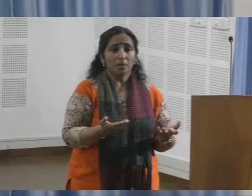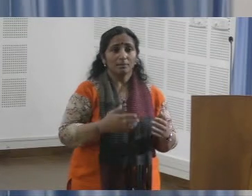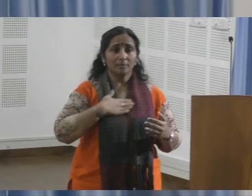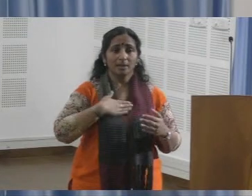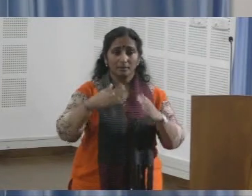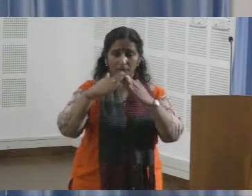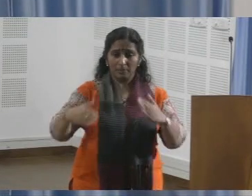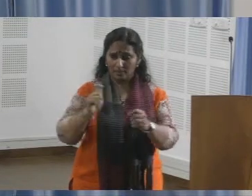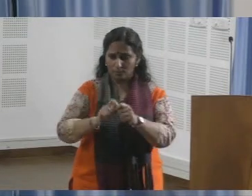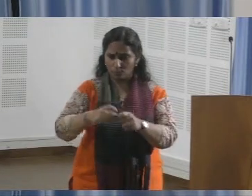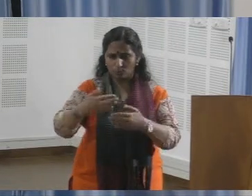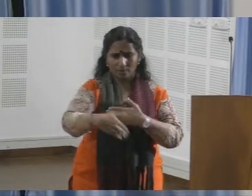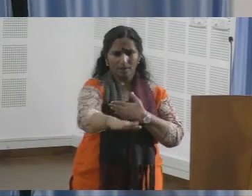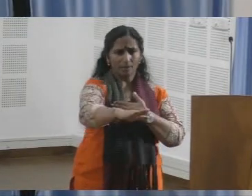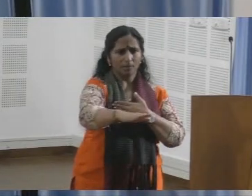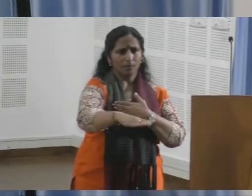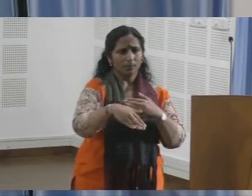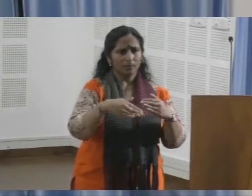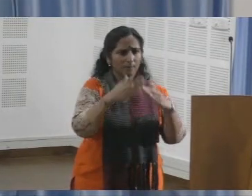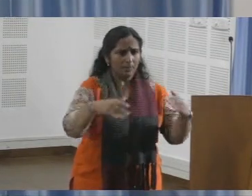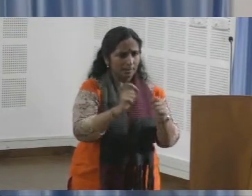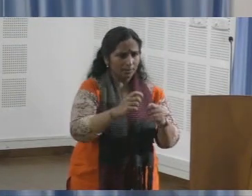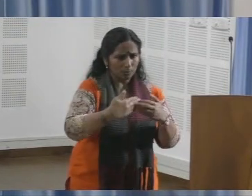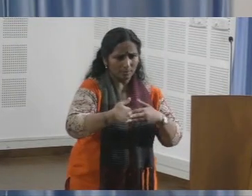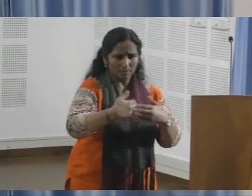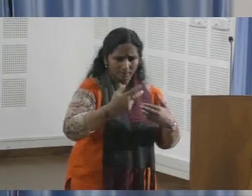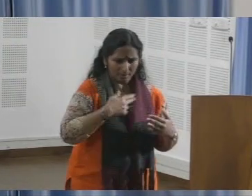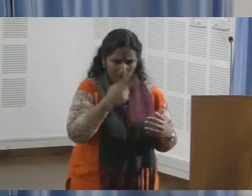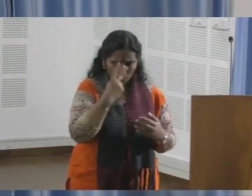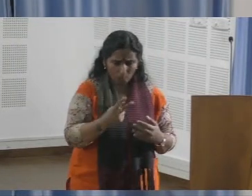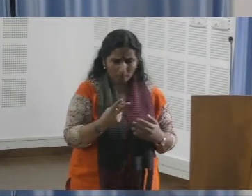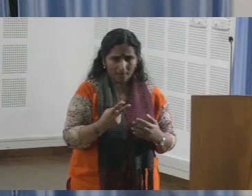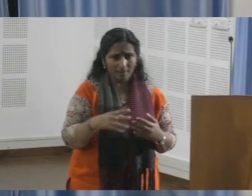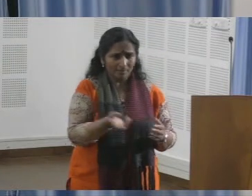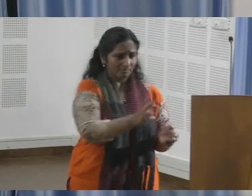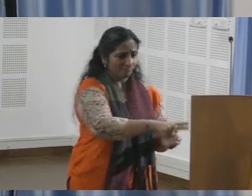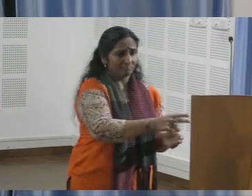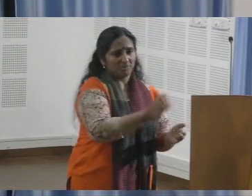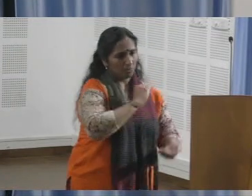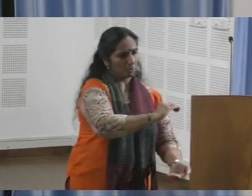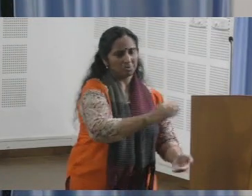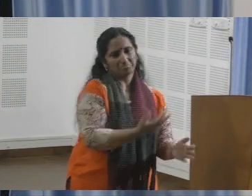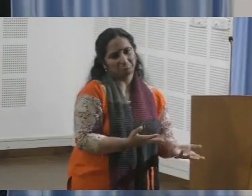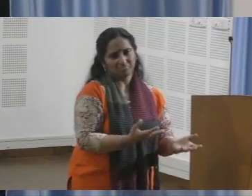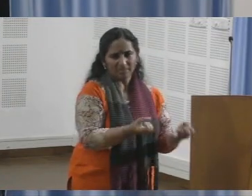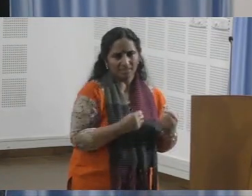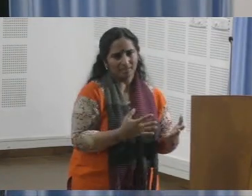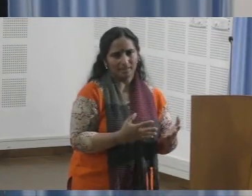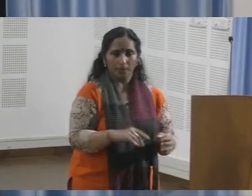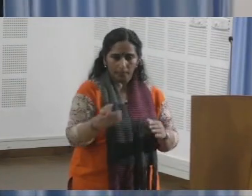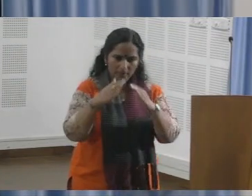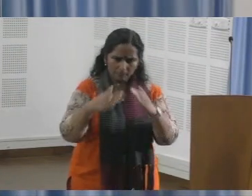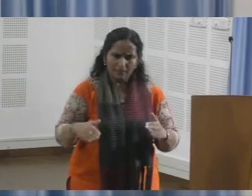പോടുന്നില്ല. പക്ഷേ വീട്ടിലെ പണി ആർക്ക് വേണമെങ്കിലും ചെയ്യാം, അവനെ ഞാനാണ് നോക്കേണ്ടത്. അതാണ് ഞാൻ ചെയ്തത്. അപ്പോൾ രണ്ട് മക്കളെയും